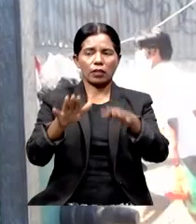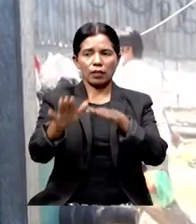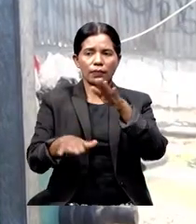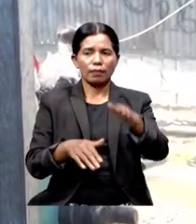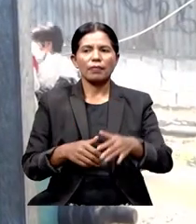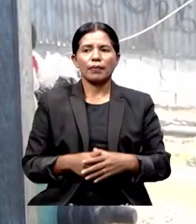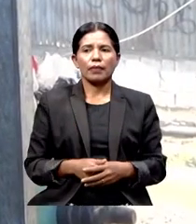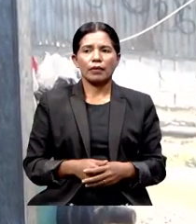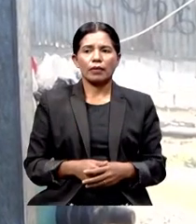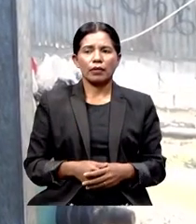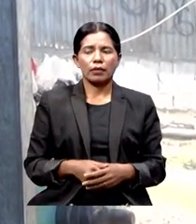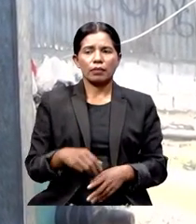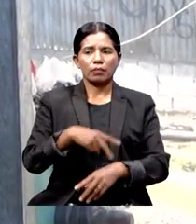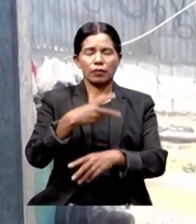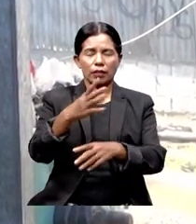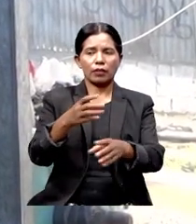tama ko tiket